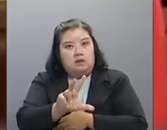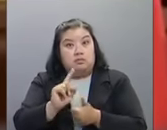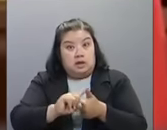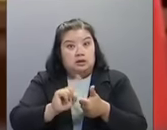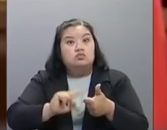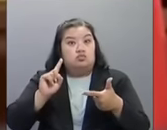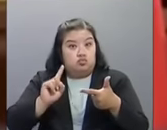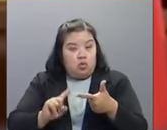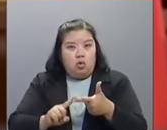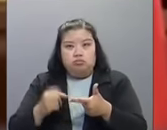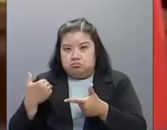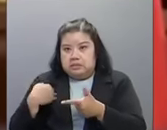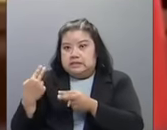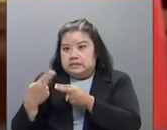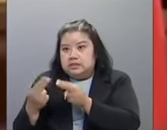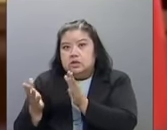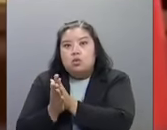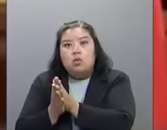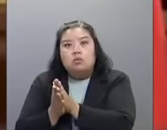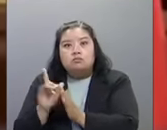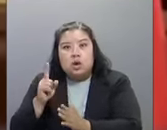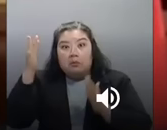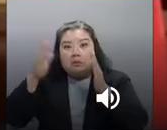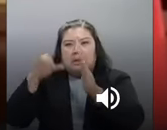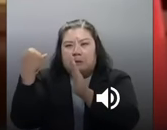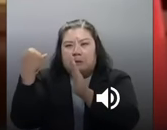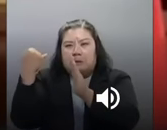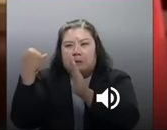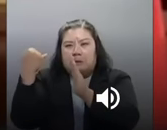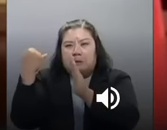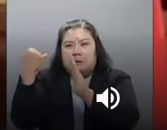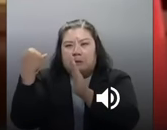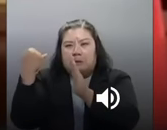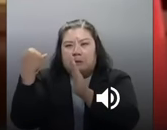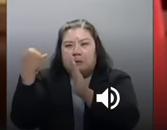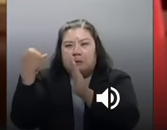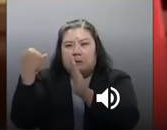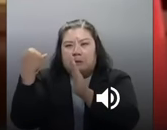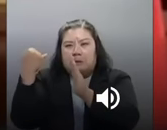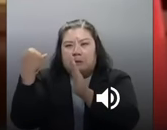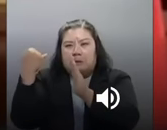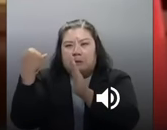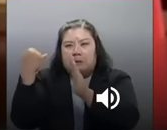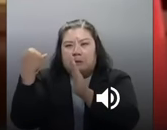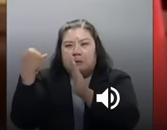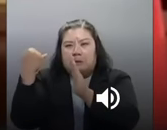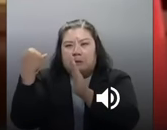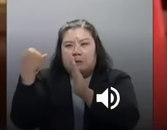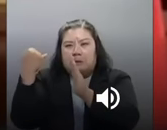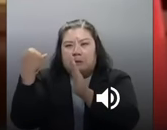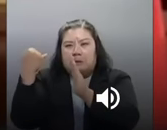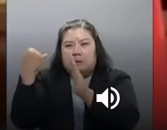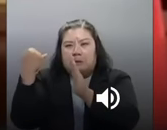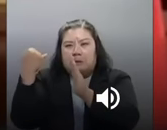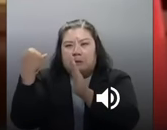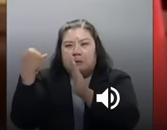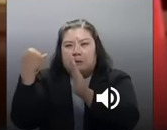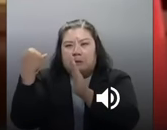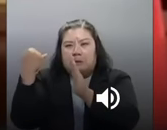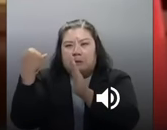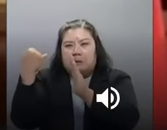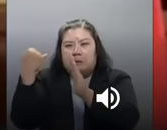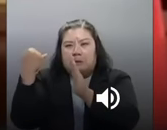2563และยังมีชื่อเกี่ยวพันกับอาชญากรรมในมาเลเซียหลายคดี เอาเวบีบูเจอเตอร์ดอตากับหมูตากับมาเลมาเลเซียก่อนนี่อา